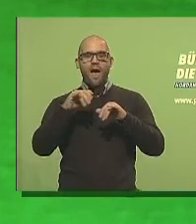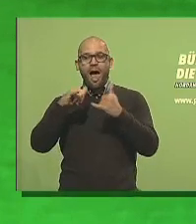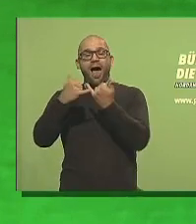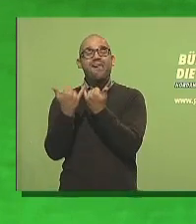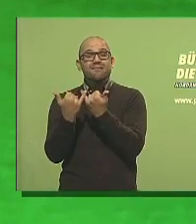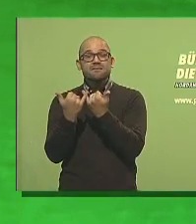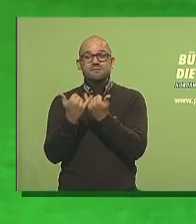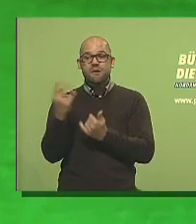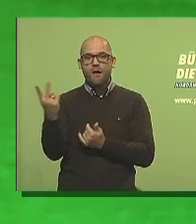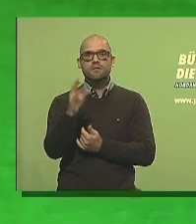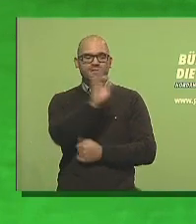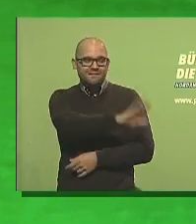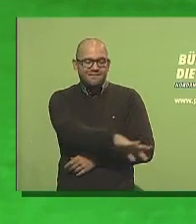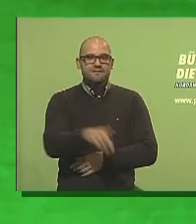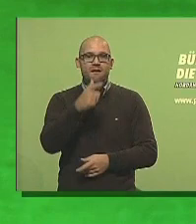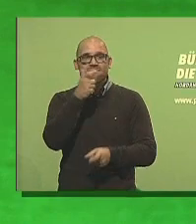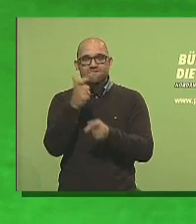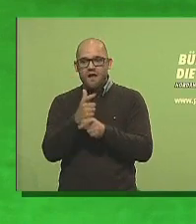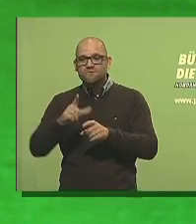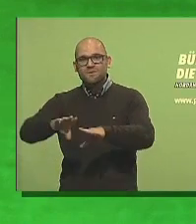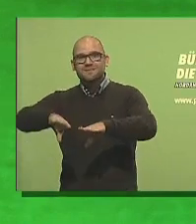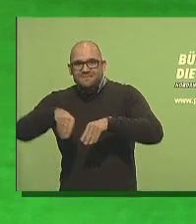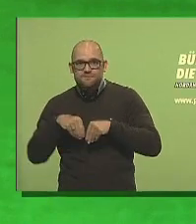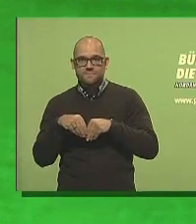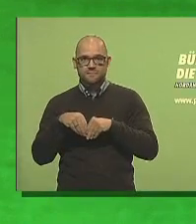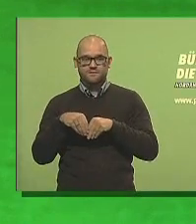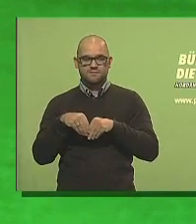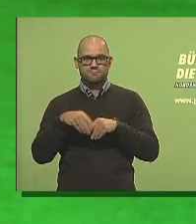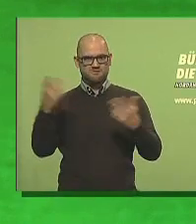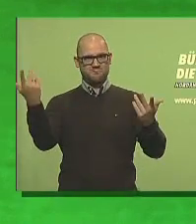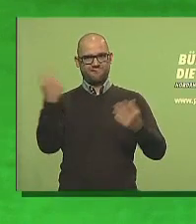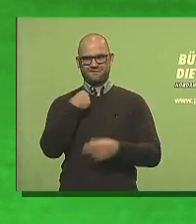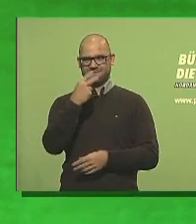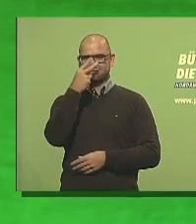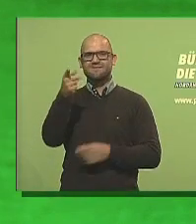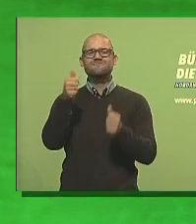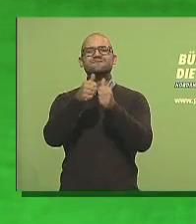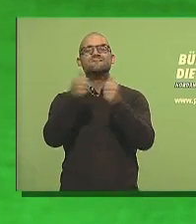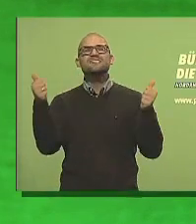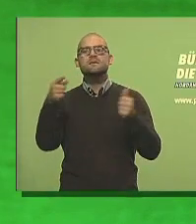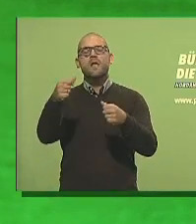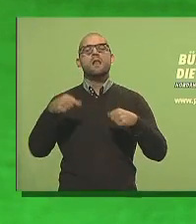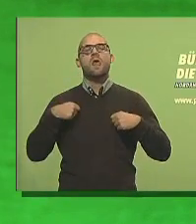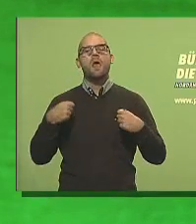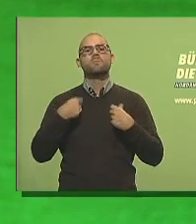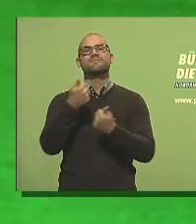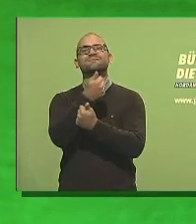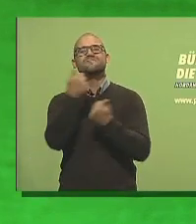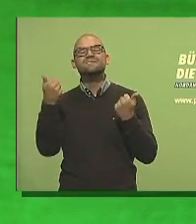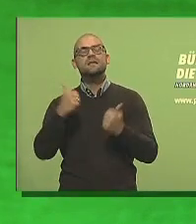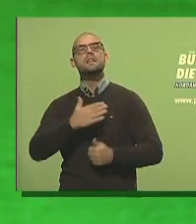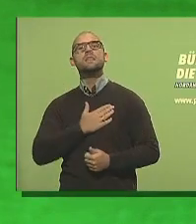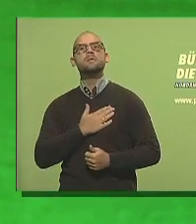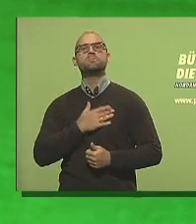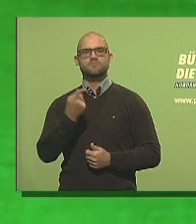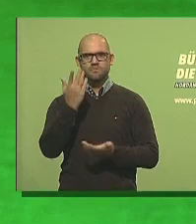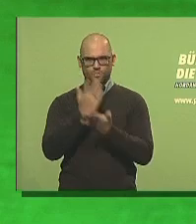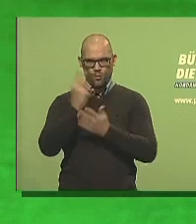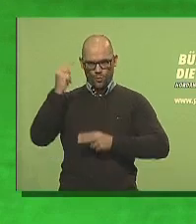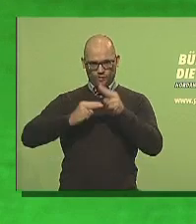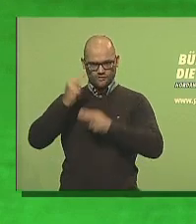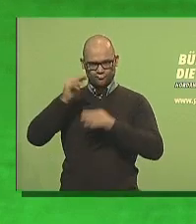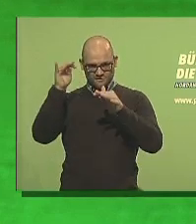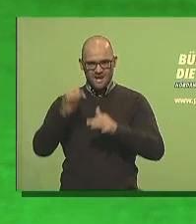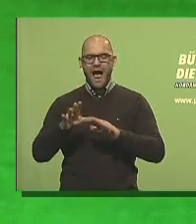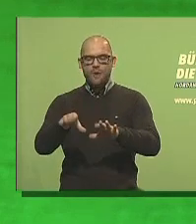Kinder übernehmen, Unterschiede machen bei der Frage, wie sie lieben und wie sie zusammenleben. Das Adoptionsrecht für Schwule und Lesben